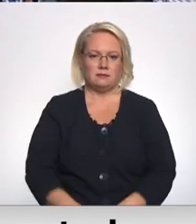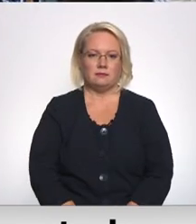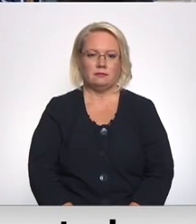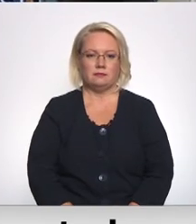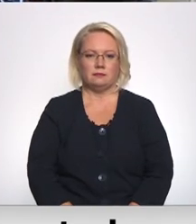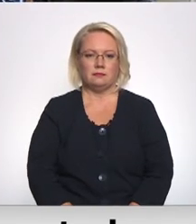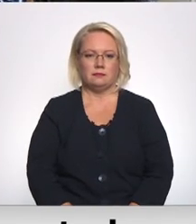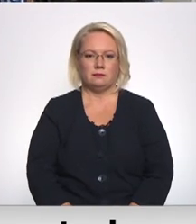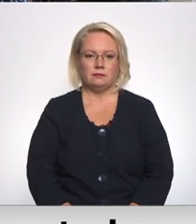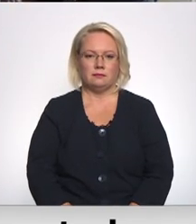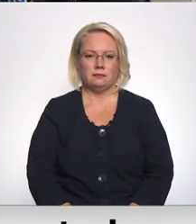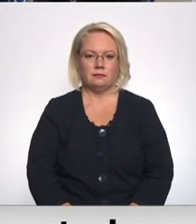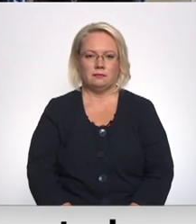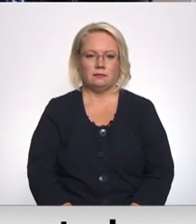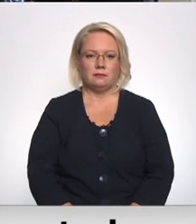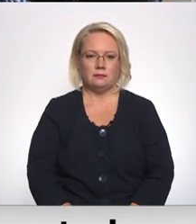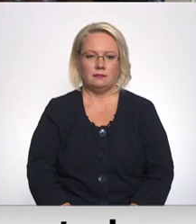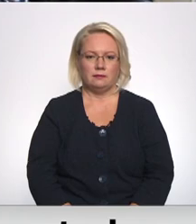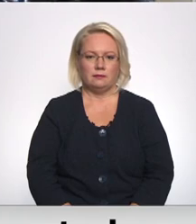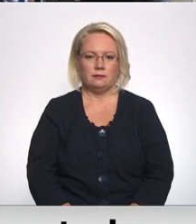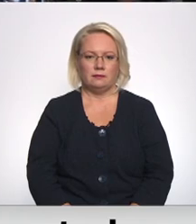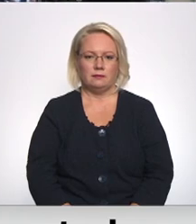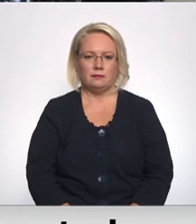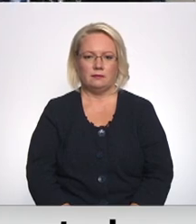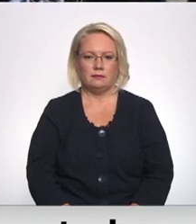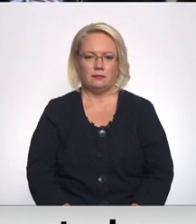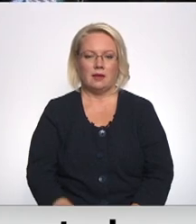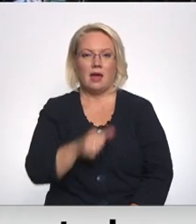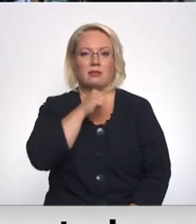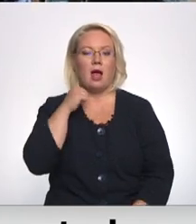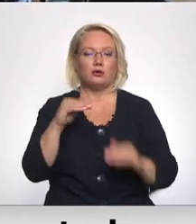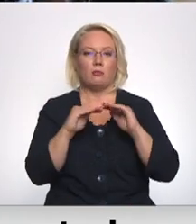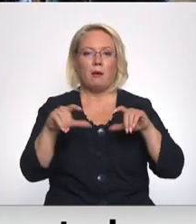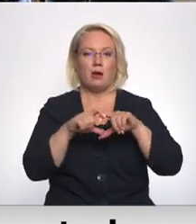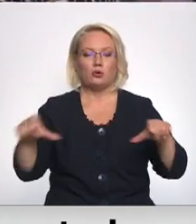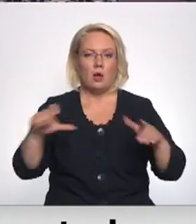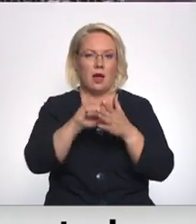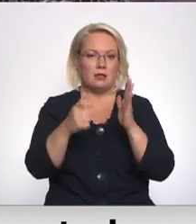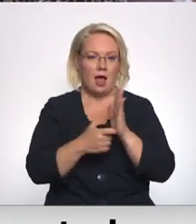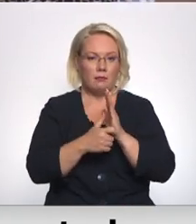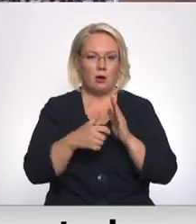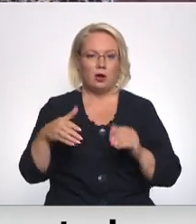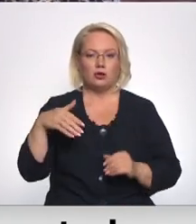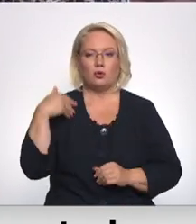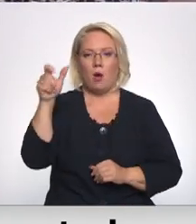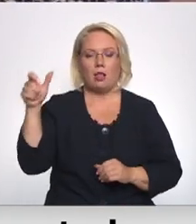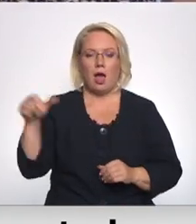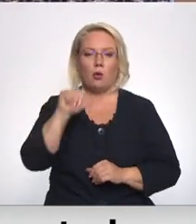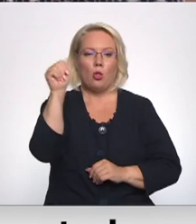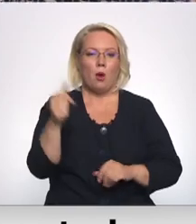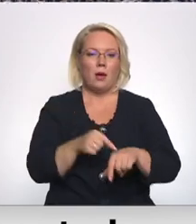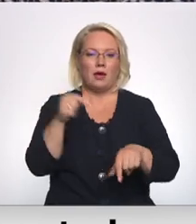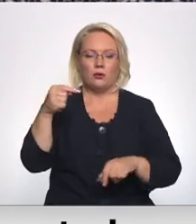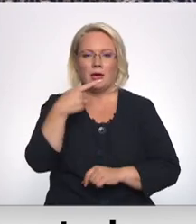Rūķītis, ciemosies, sakada raudzīt tev labdien! Talsu pamatskolas telpās šodien skolēnu lomā iejutušies